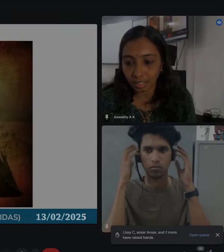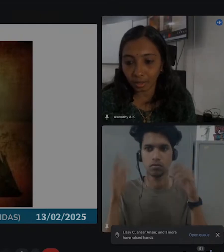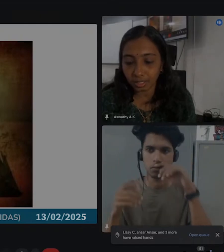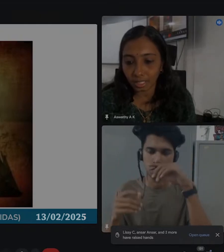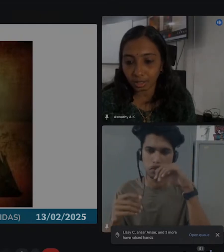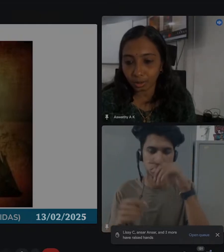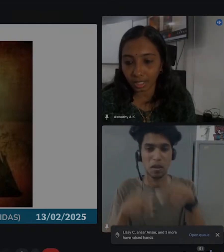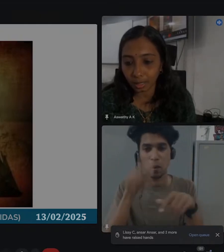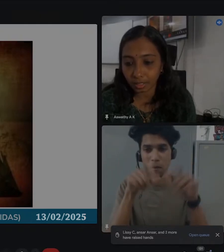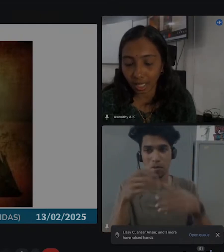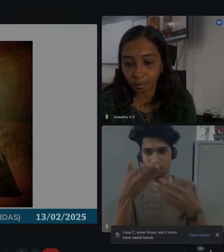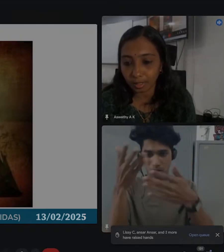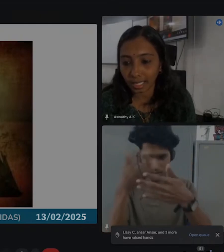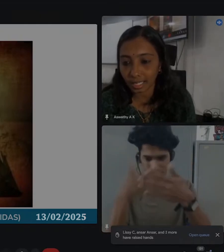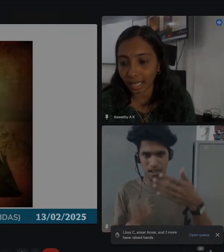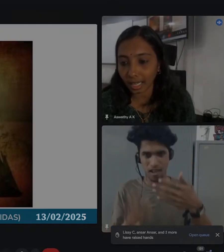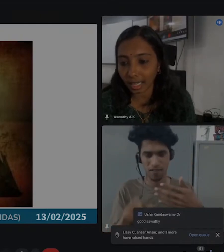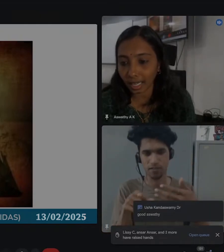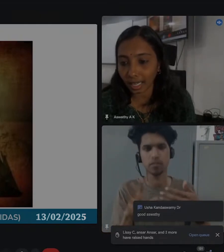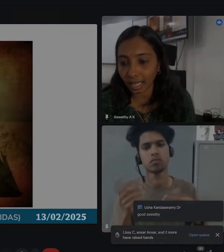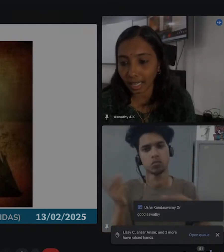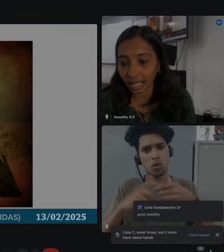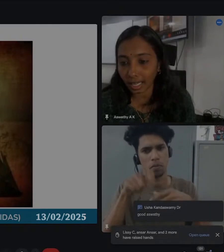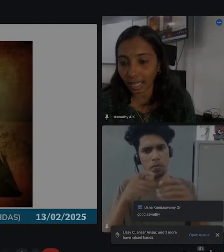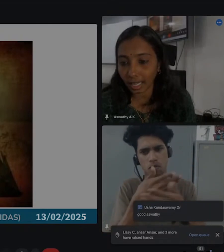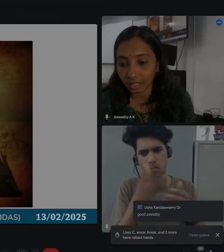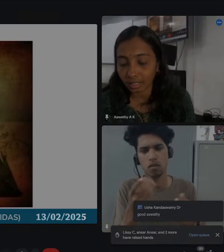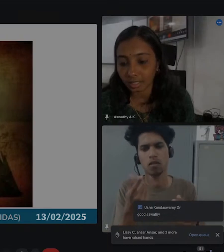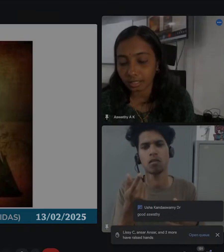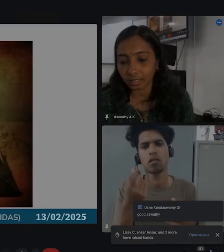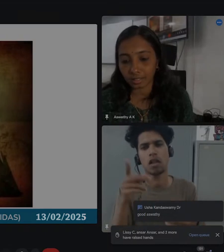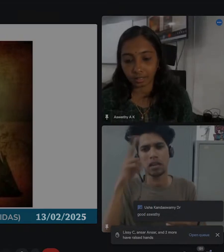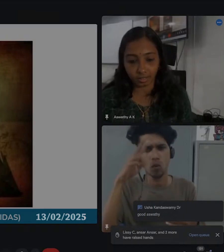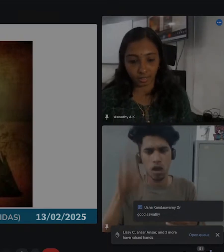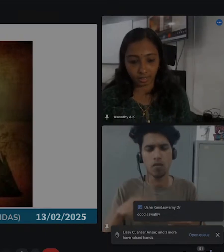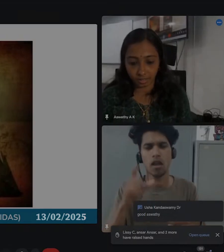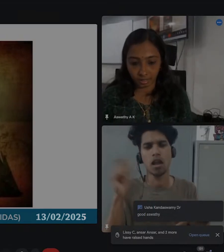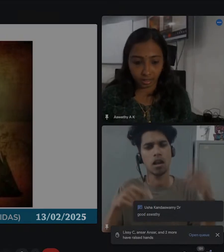പാർട്ടിസിപ്പൻസിന് മൈക്ക് ഓൺ ചെയ്ത് ചോദിക്കാം. ചാറ്റ് ബോക്സിൽ ടൈപ്പും ചെയ്യാവുന്നതാണ്.